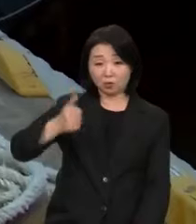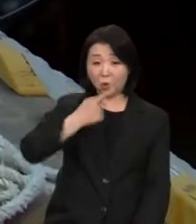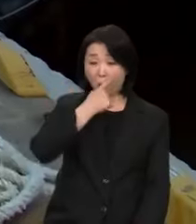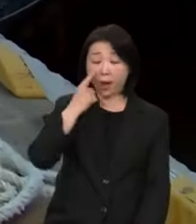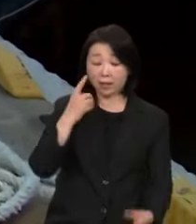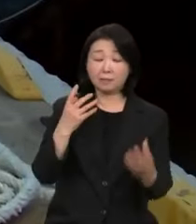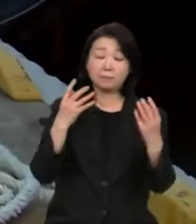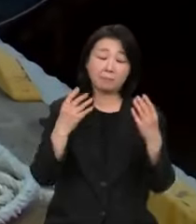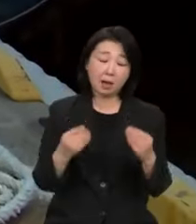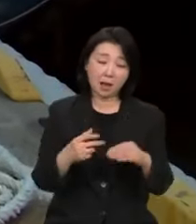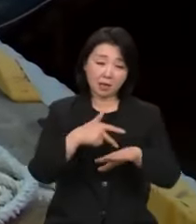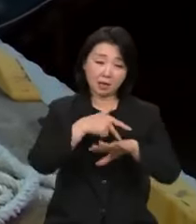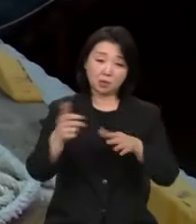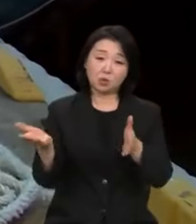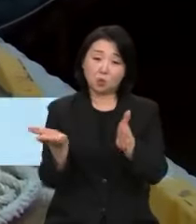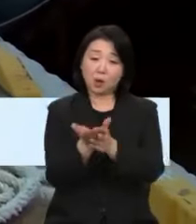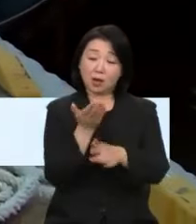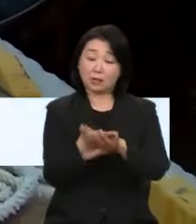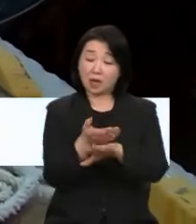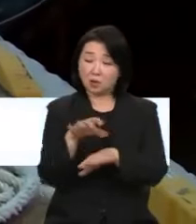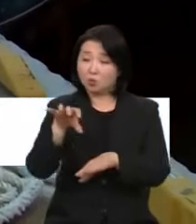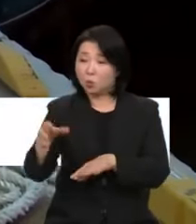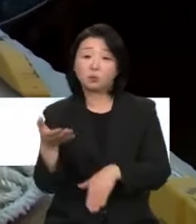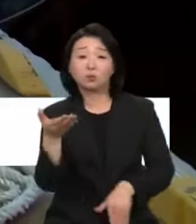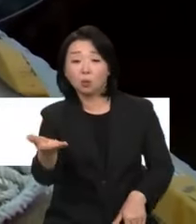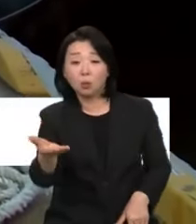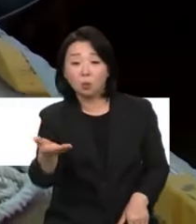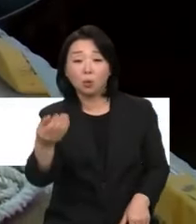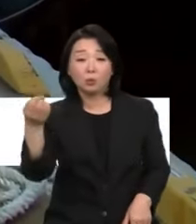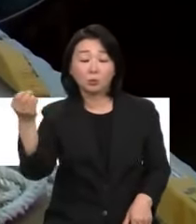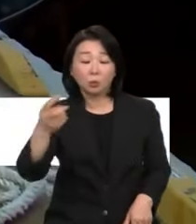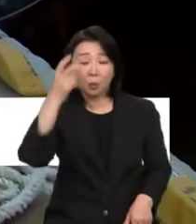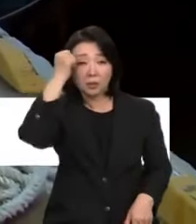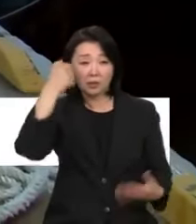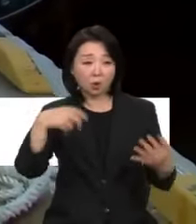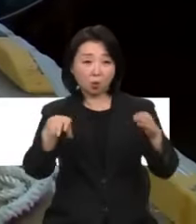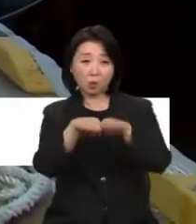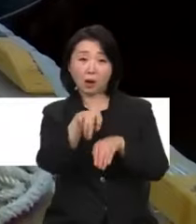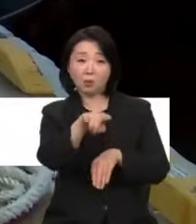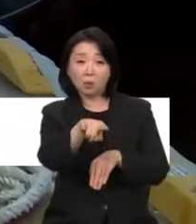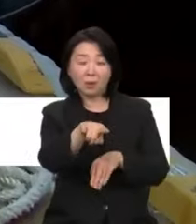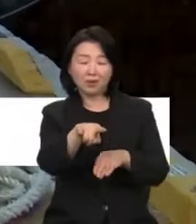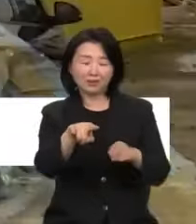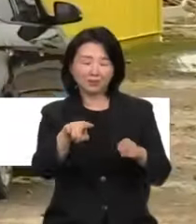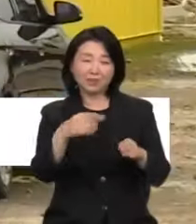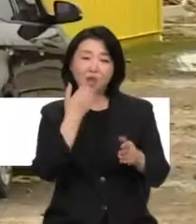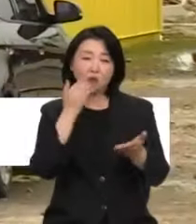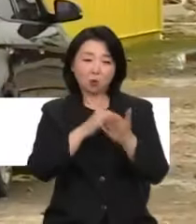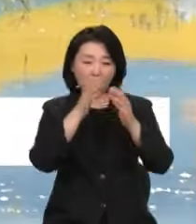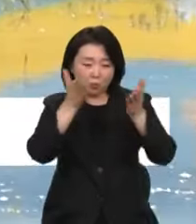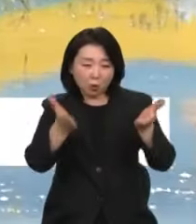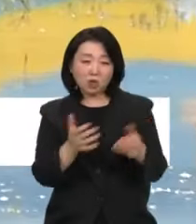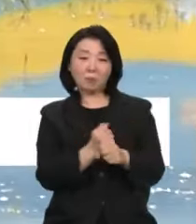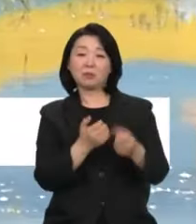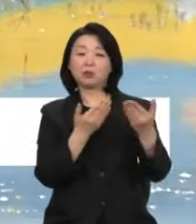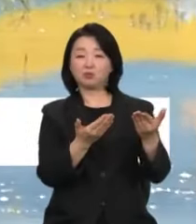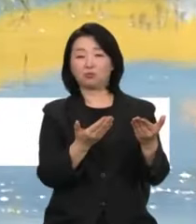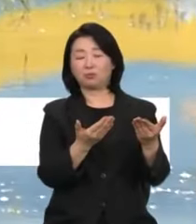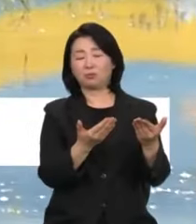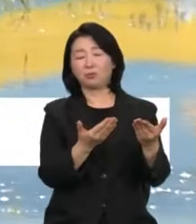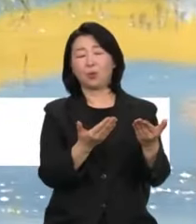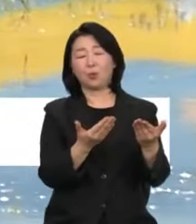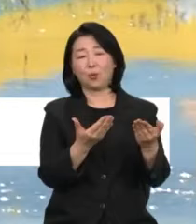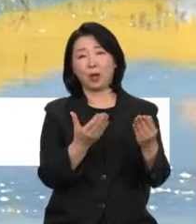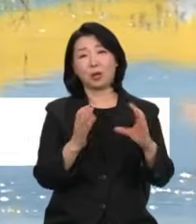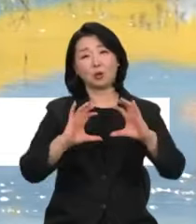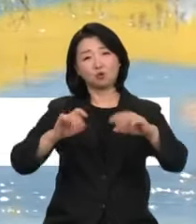11일에 진도항에 다른 부지를 제공하겠다, 또 기업관 자리엔 표지석 자리를 제공하겠다, 이런 의견을